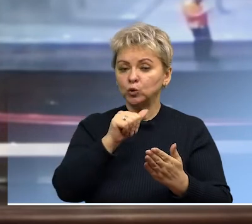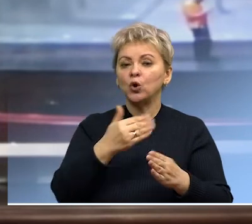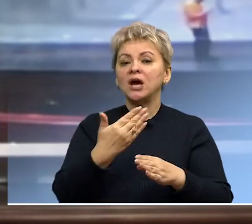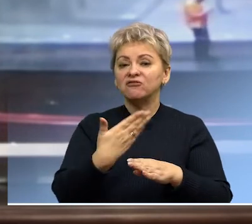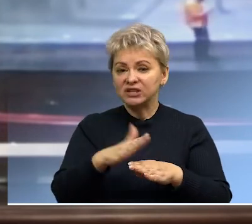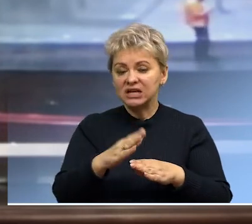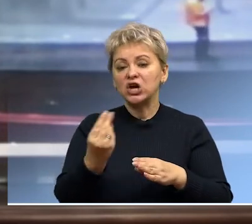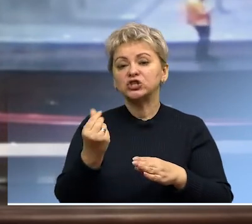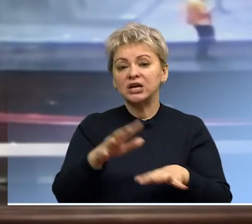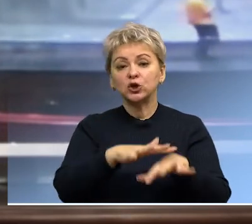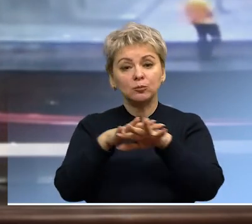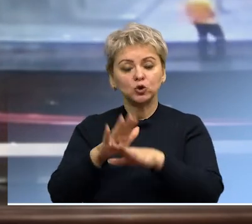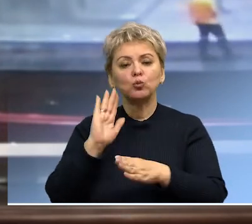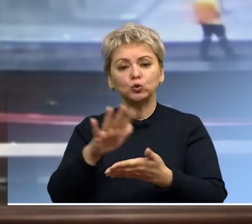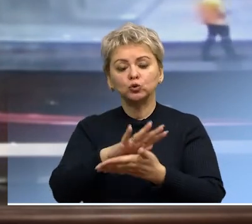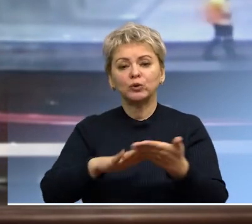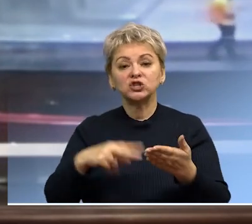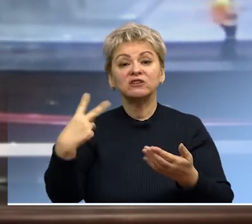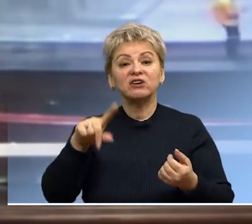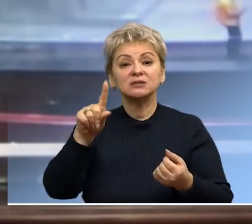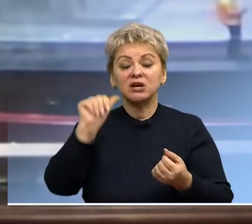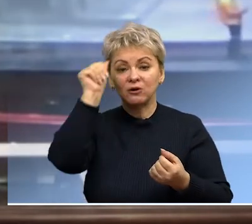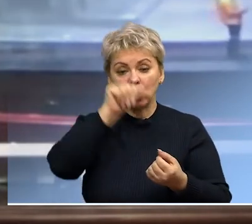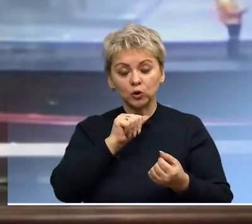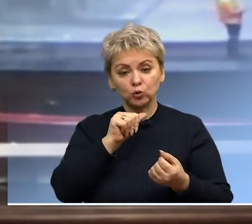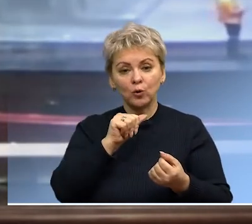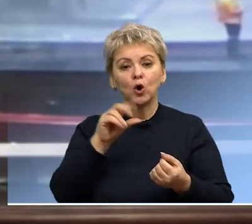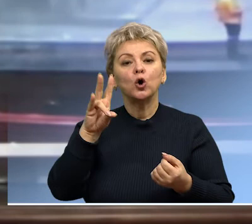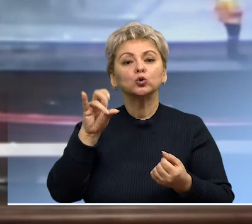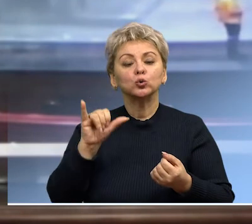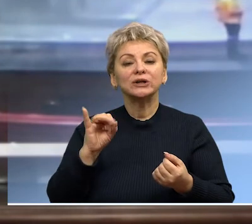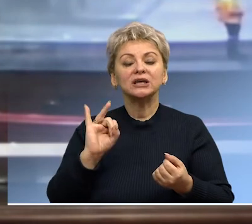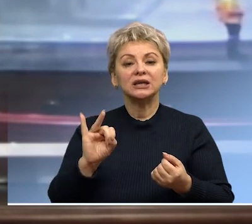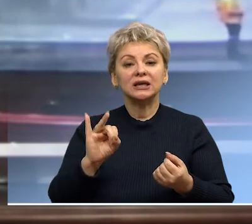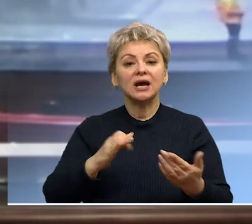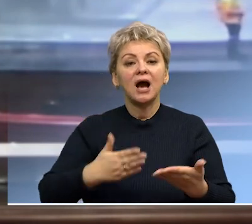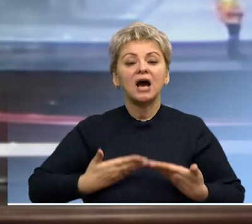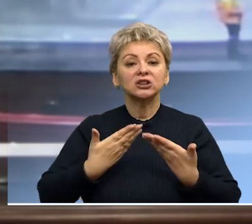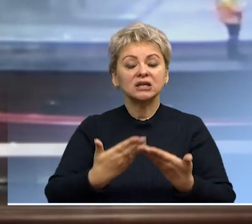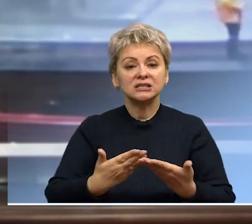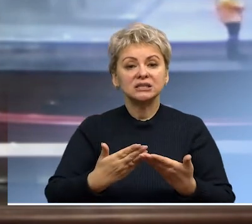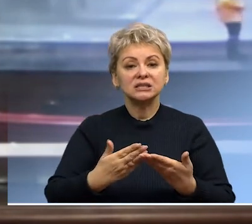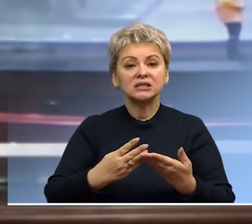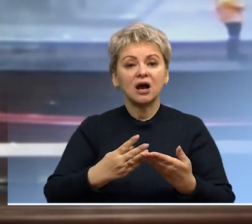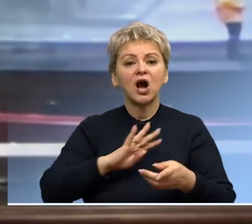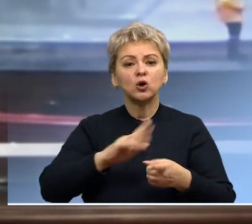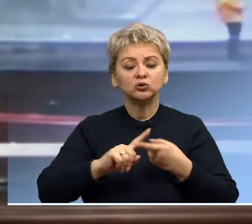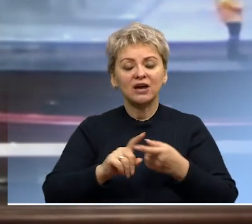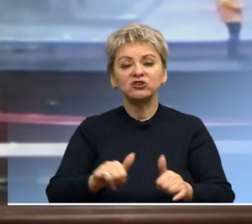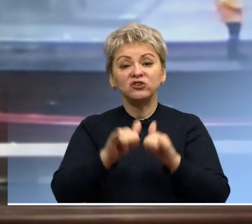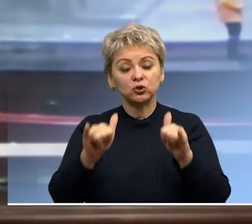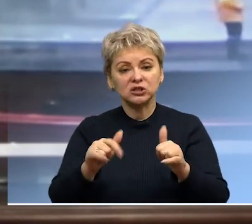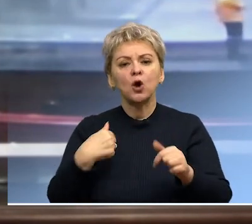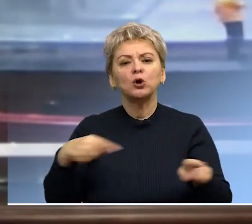году выделялись деньги, будут они выделяться и в 2021 году. Ну и относительно пандемии мы